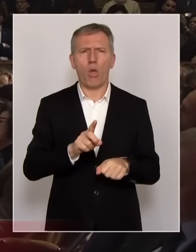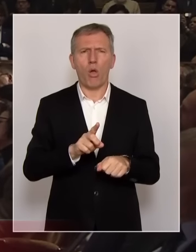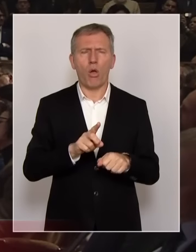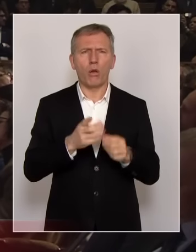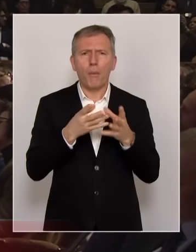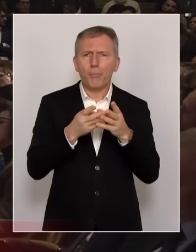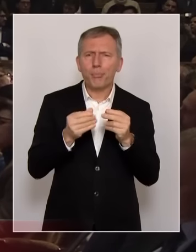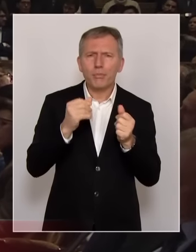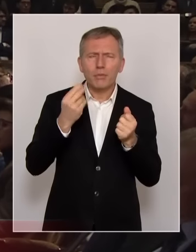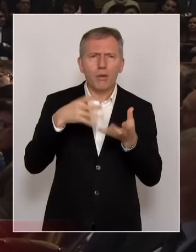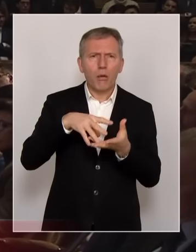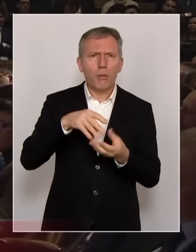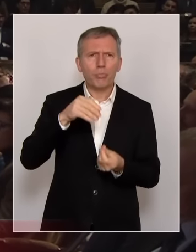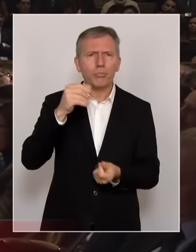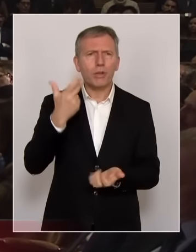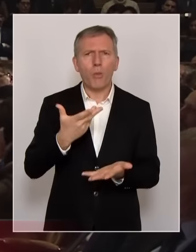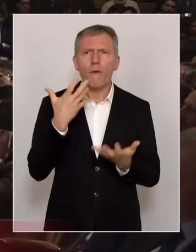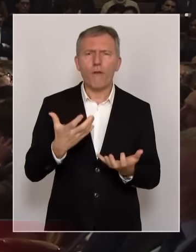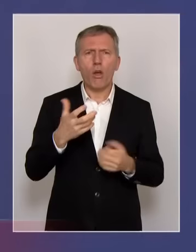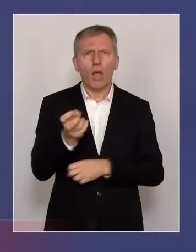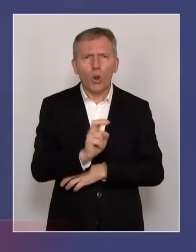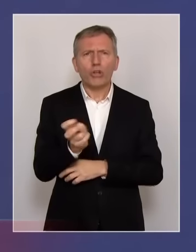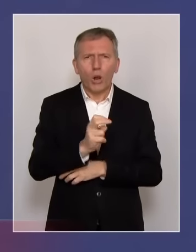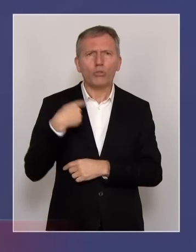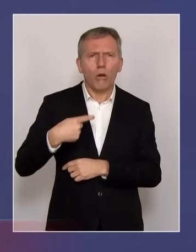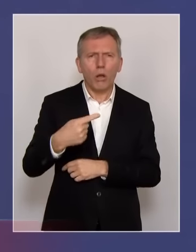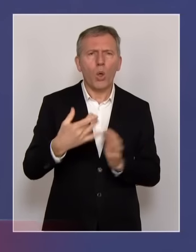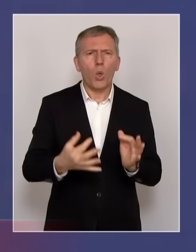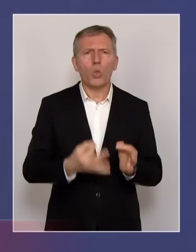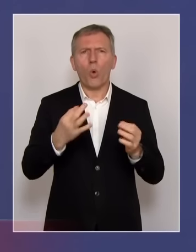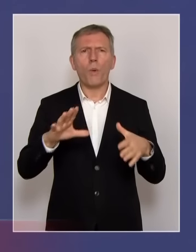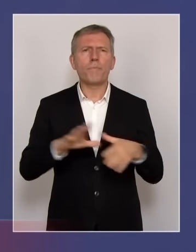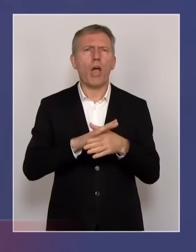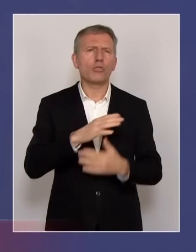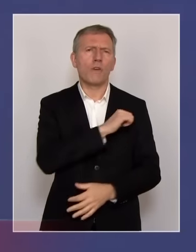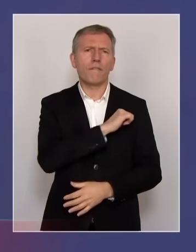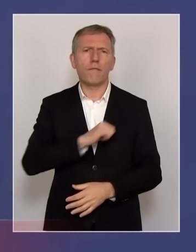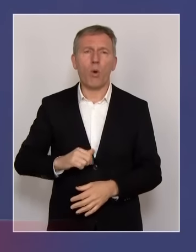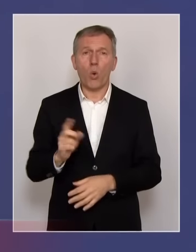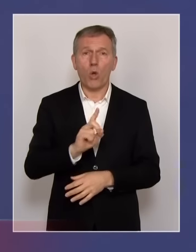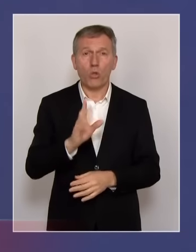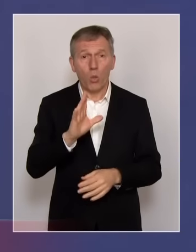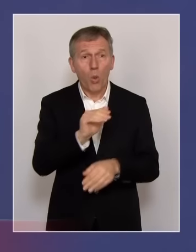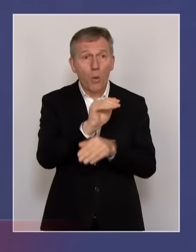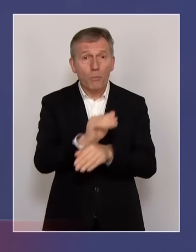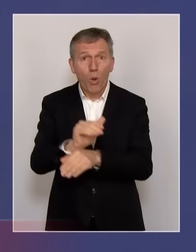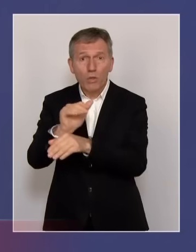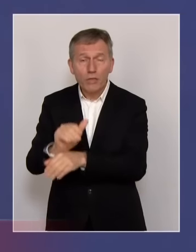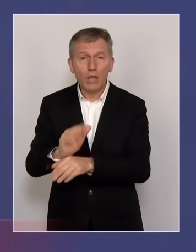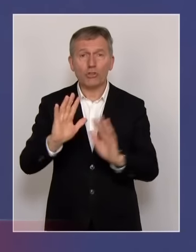désincarnée qui voudrait mettre de l'écologie à tout va parce que parfois j'entends la caricature non protéger nos forêts